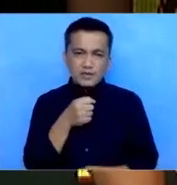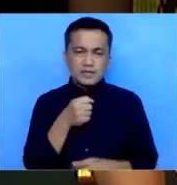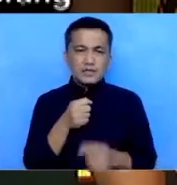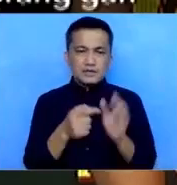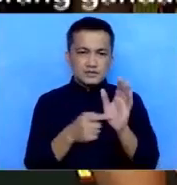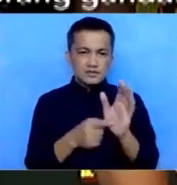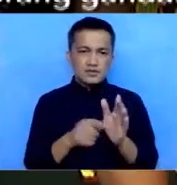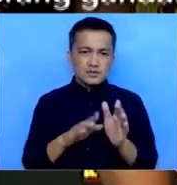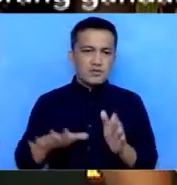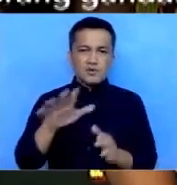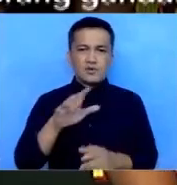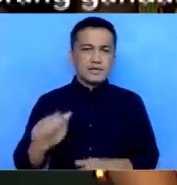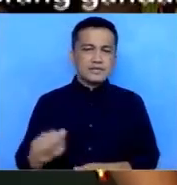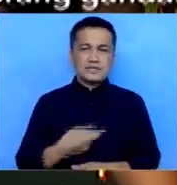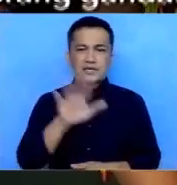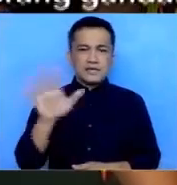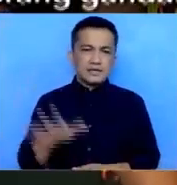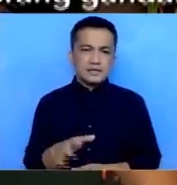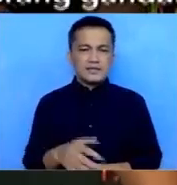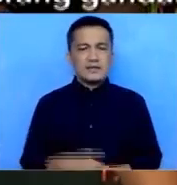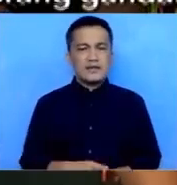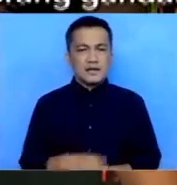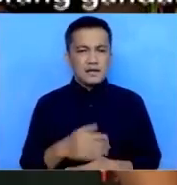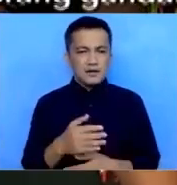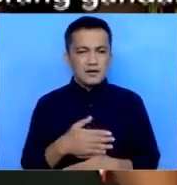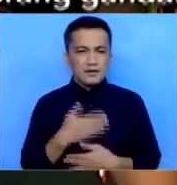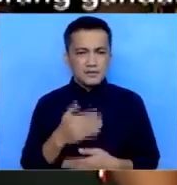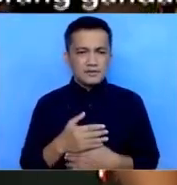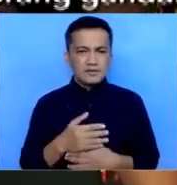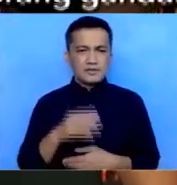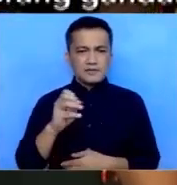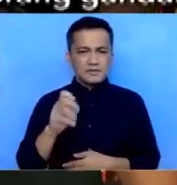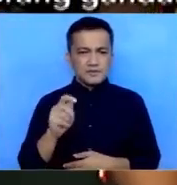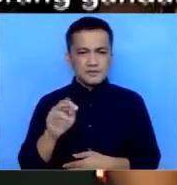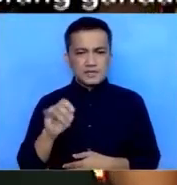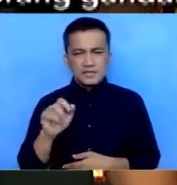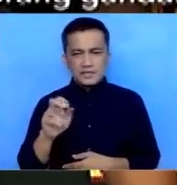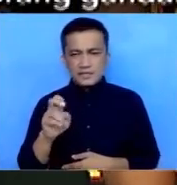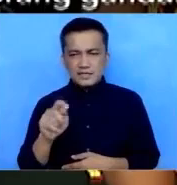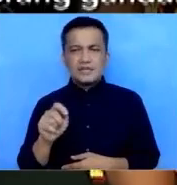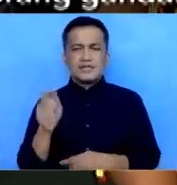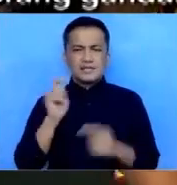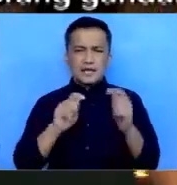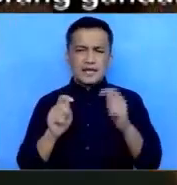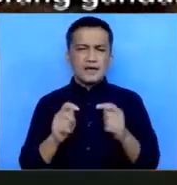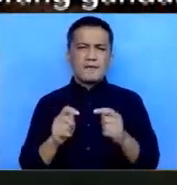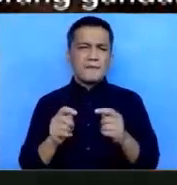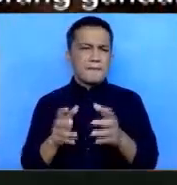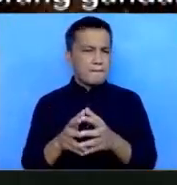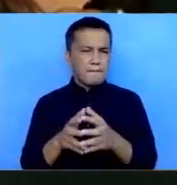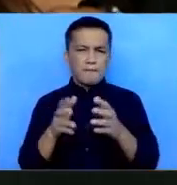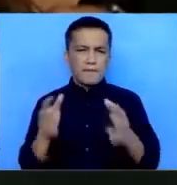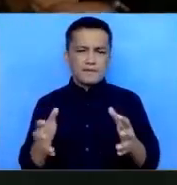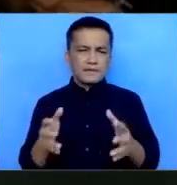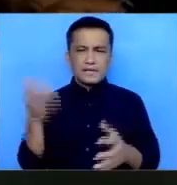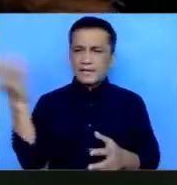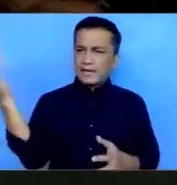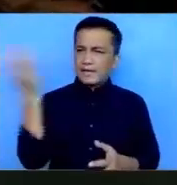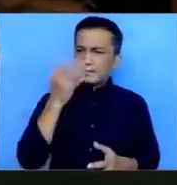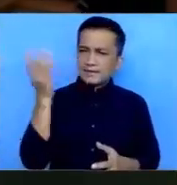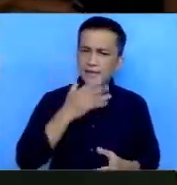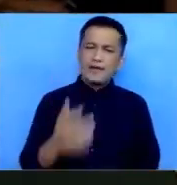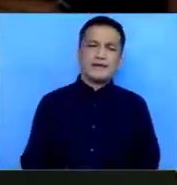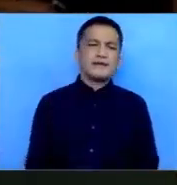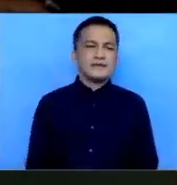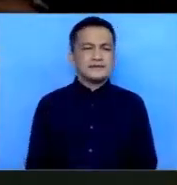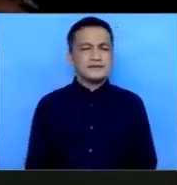na kung mabalik po tayo din sa Metropolitan Theater na sobra-sobra pong ganda. Maraming